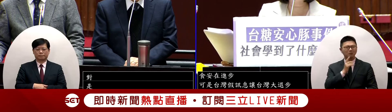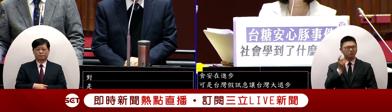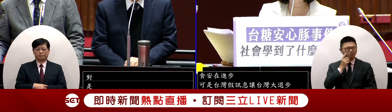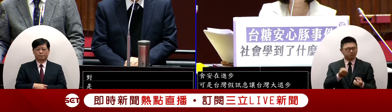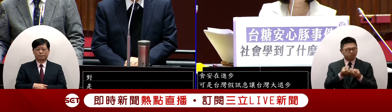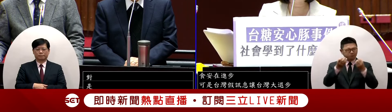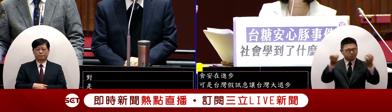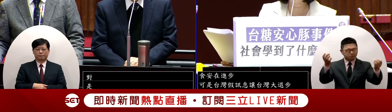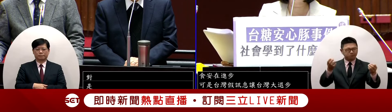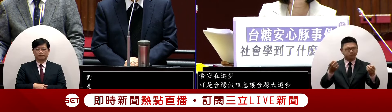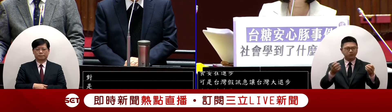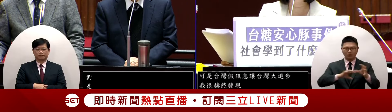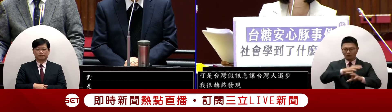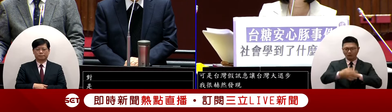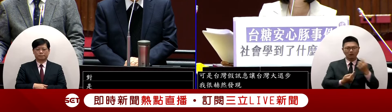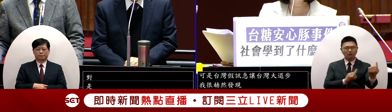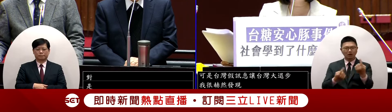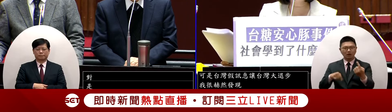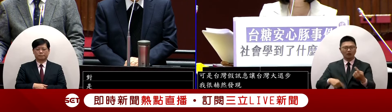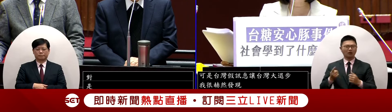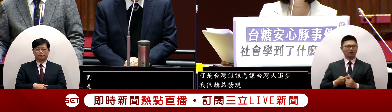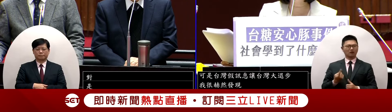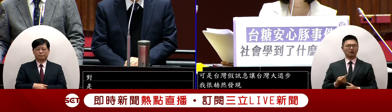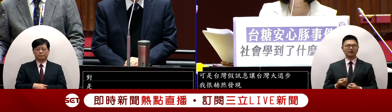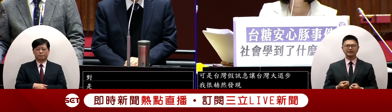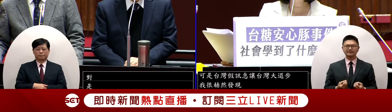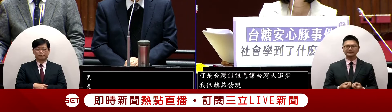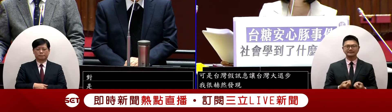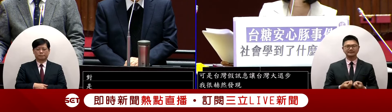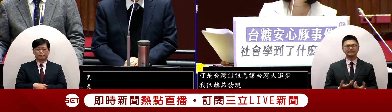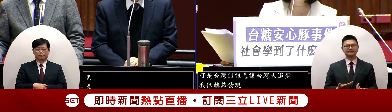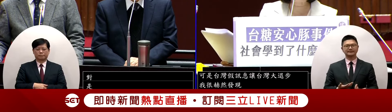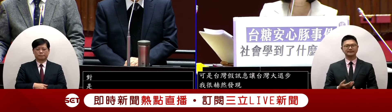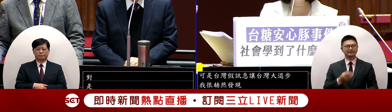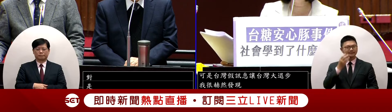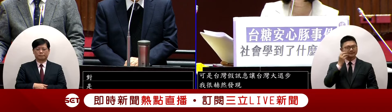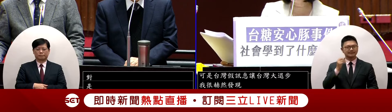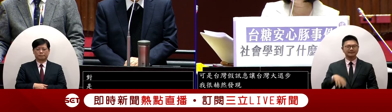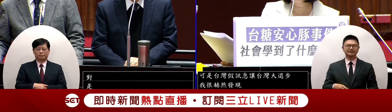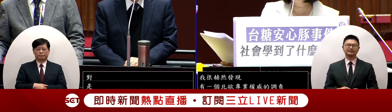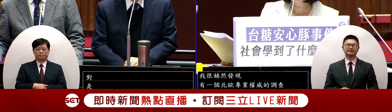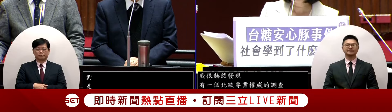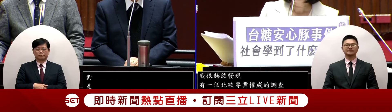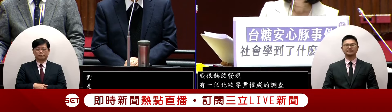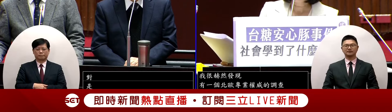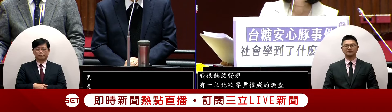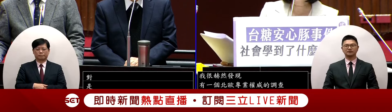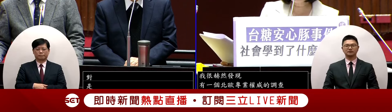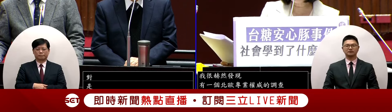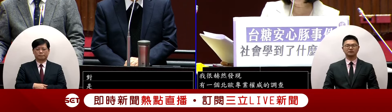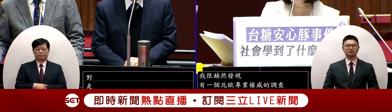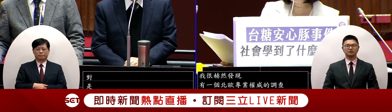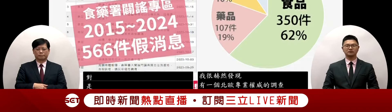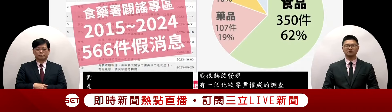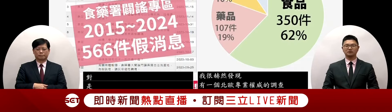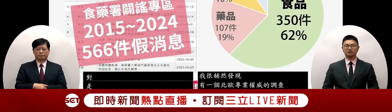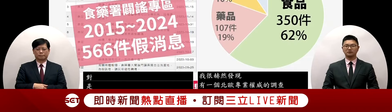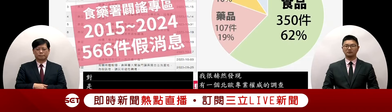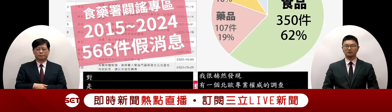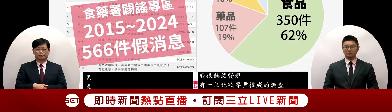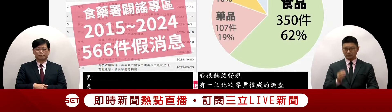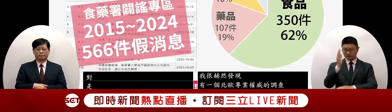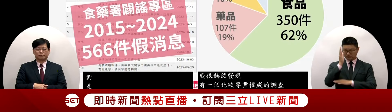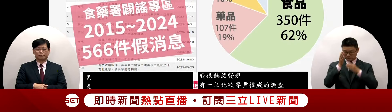众世界 No.1，这对我们来讲何其不堪啊。下一页。而官方打